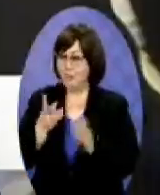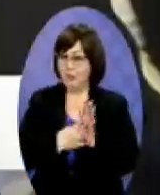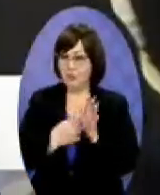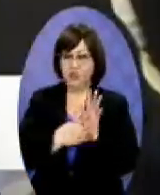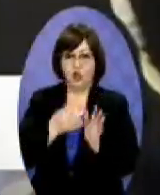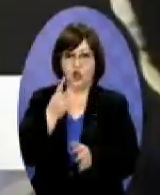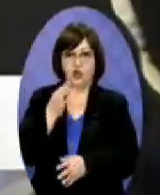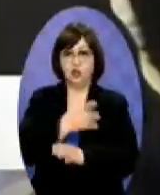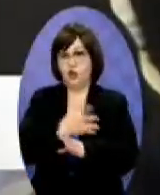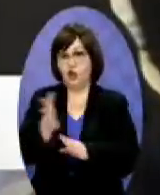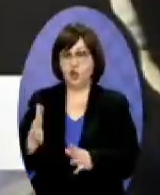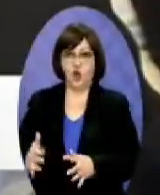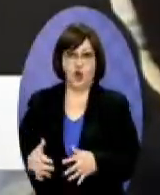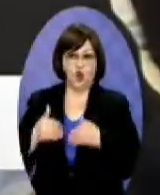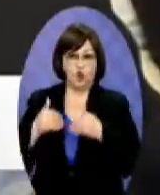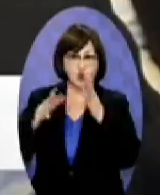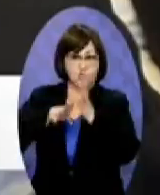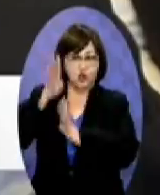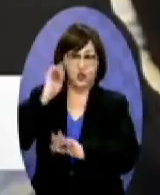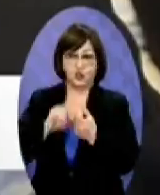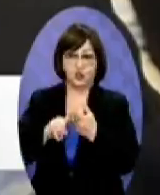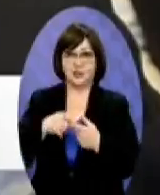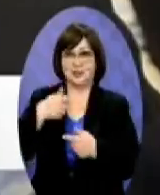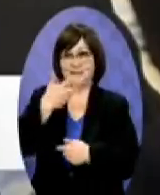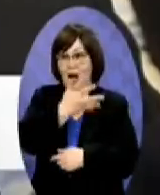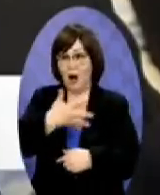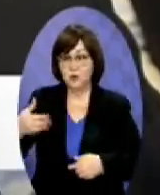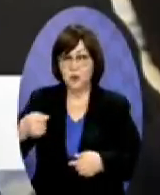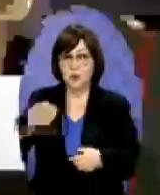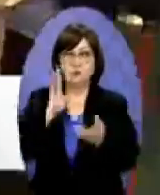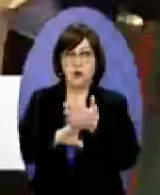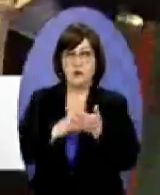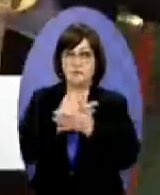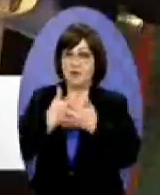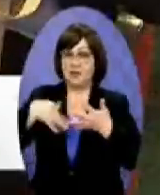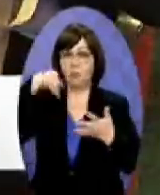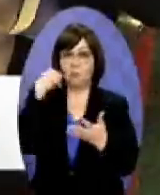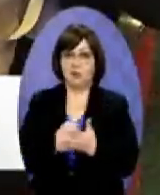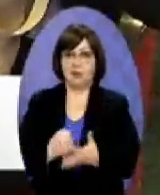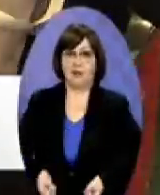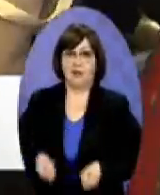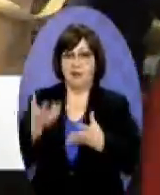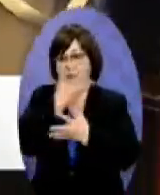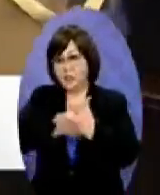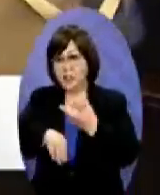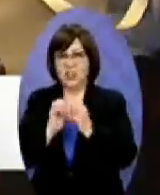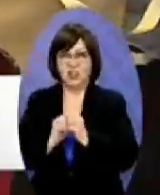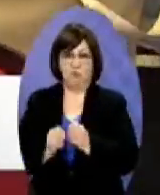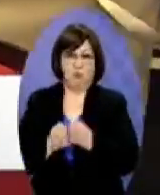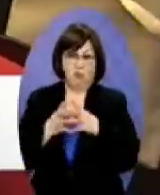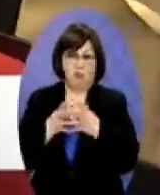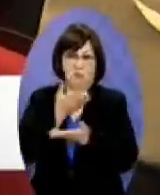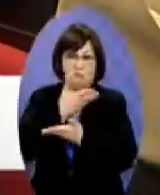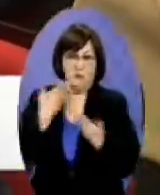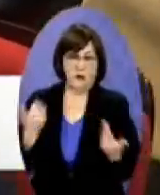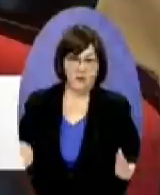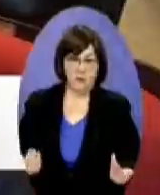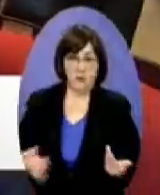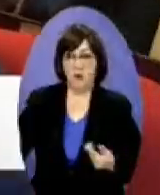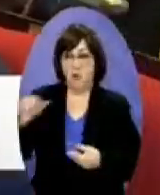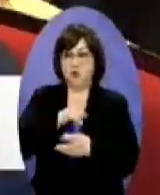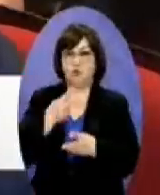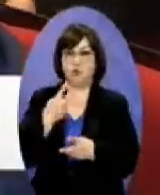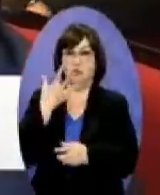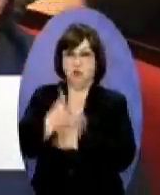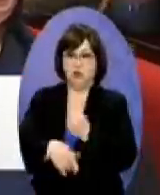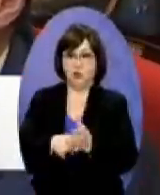хөгжлийн бодлогын шинжтэй 500 гаруй баримт бичгийг батлан гаргасан боловч хэрэгжихгүй байгаа. За тиймээс улс орны ирэх 25 жилийн хөгжлийн